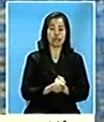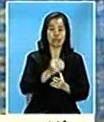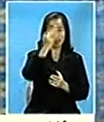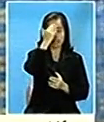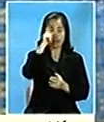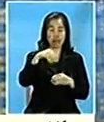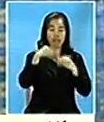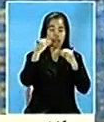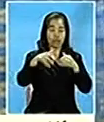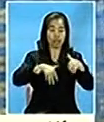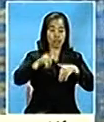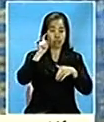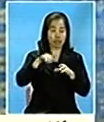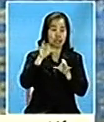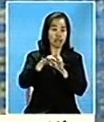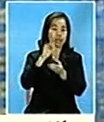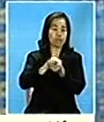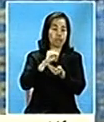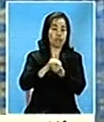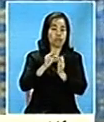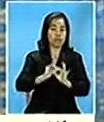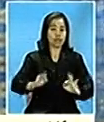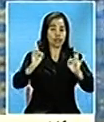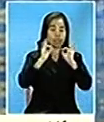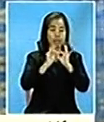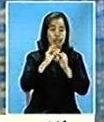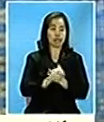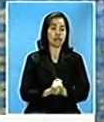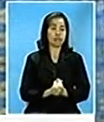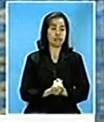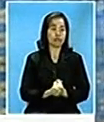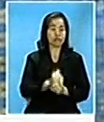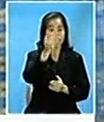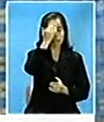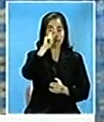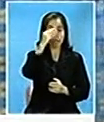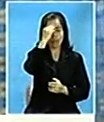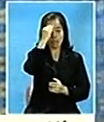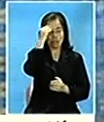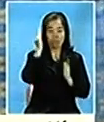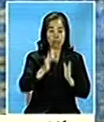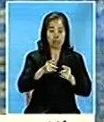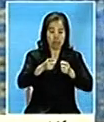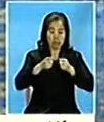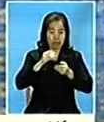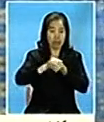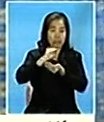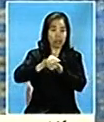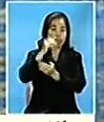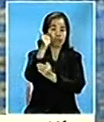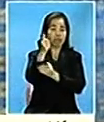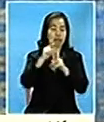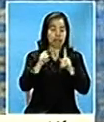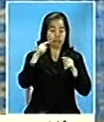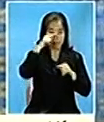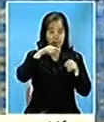การให้ประชาชนมีการออมนั้นเนี่ยเป็นปัจจัยสำคัญอย่างยิ่งที่จะทำให้เขามีหลักประกันในชีวิตและมีความมั่น